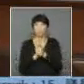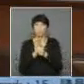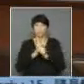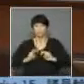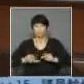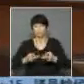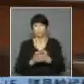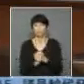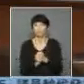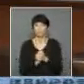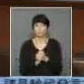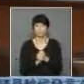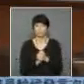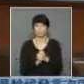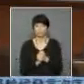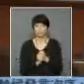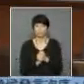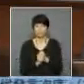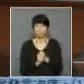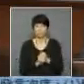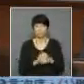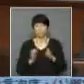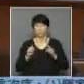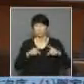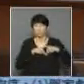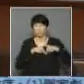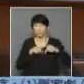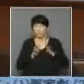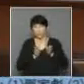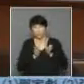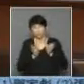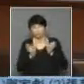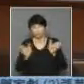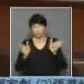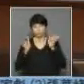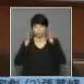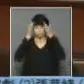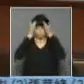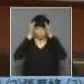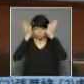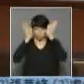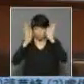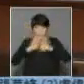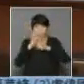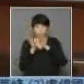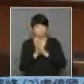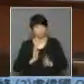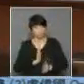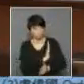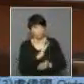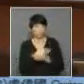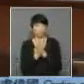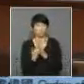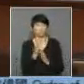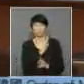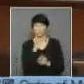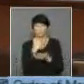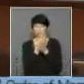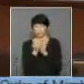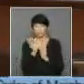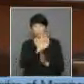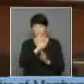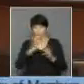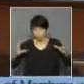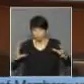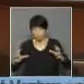施，更加要有廣闊的胸襟，可以放下身段，摒除成見，團結社會，凝聚共